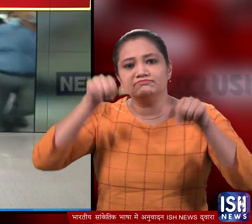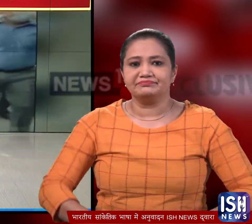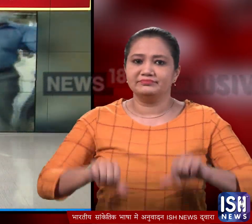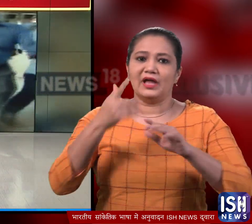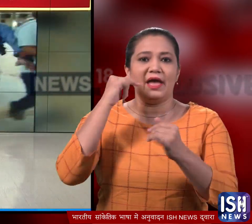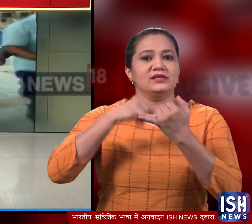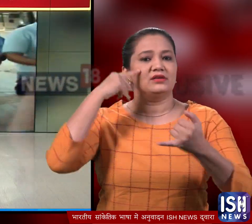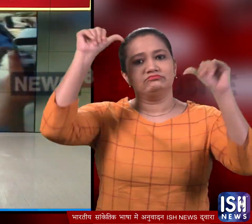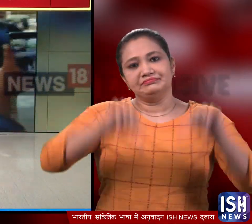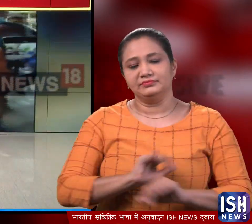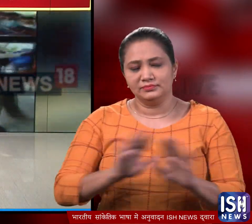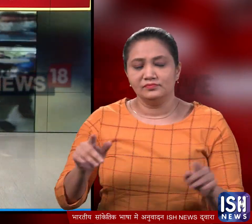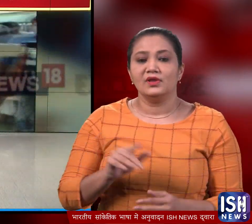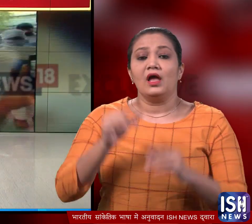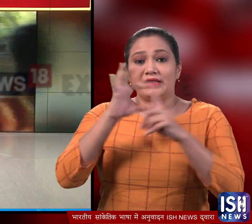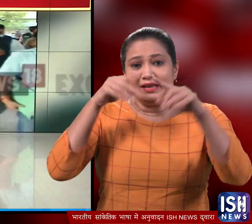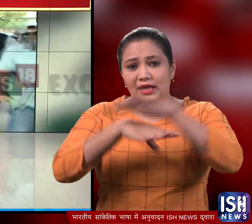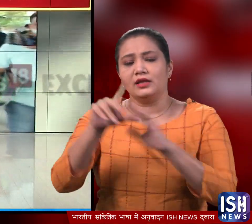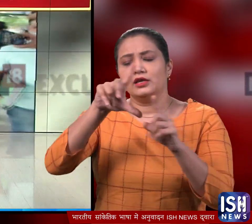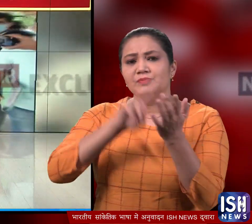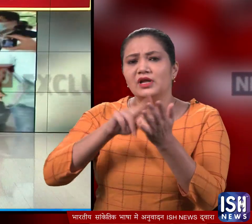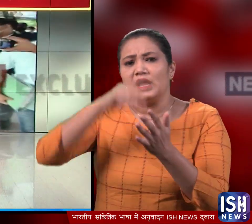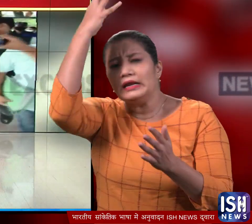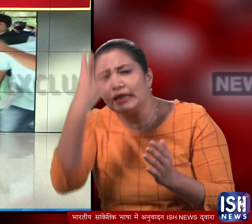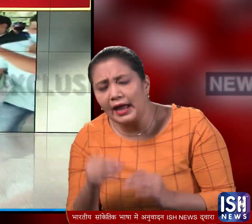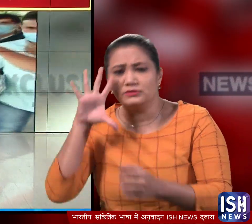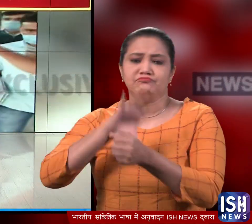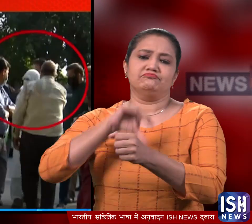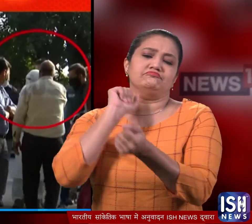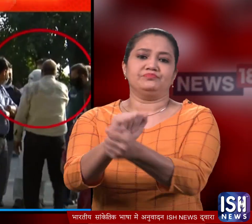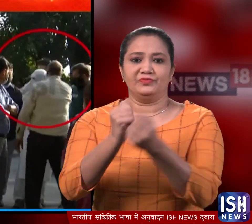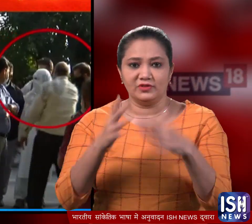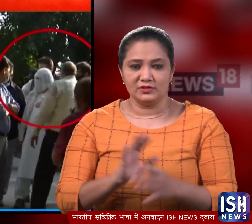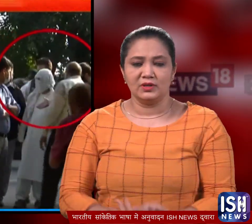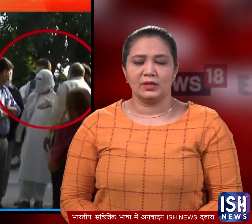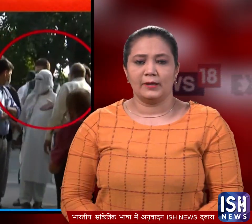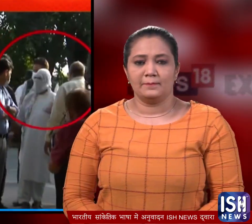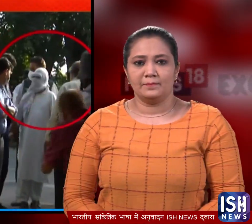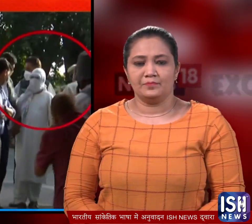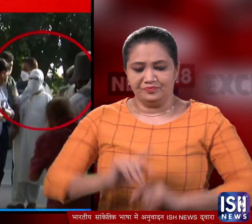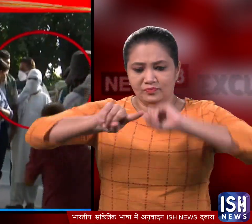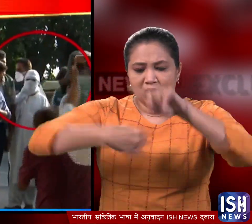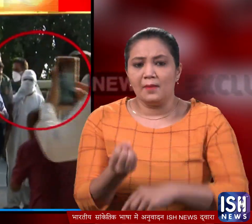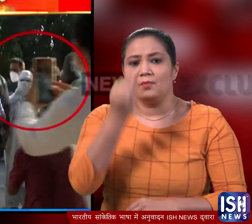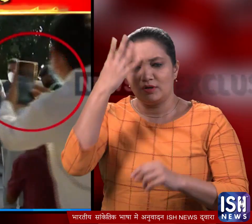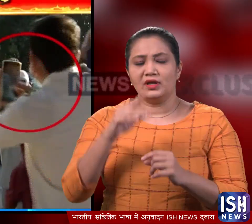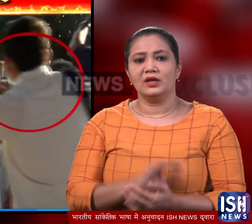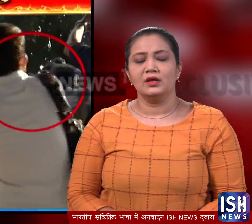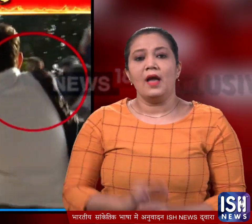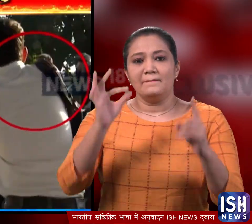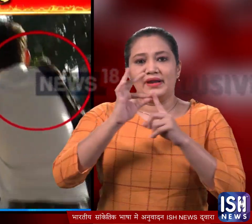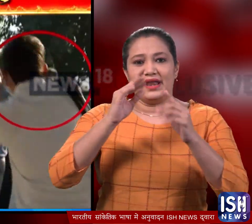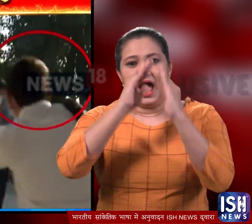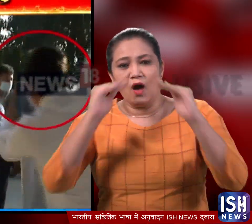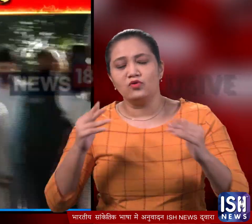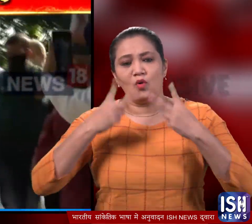गया। पुलिस ने उसे दिल्ली के लक्ष्मी नगर इलाके से रात में गिरफ्तार किया और अगली सुबह उसे दिल्ली की पटियाला हाउस कोर्ट